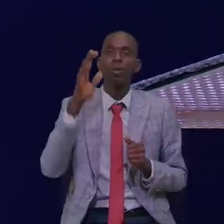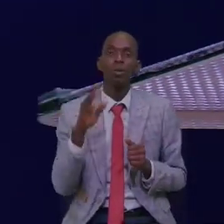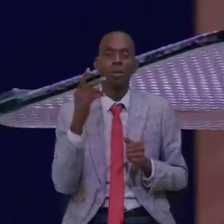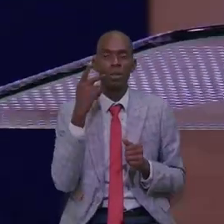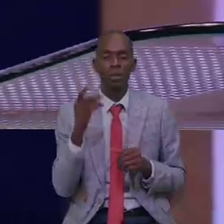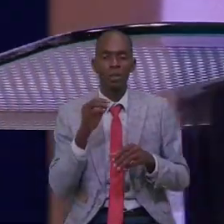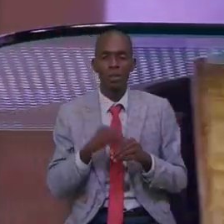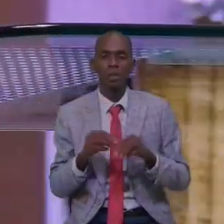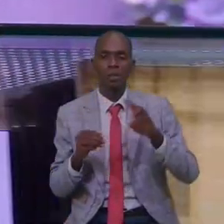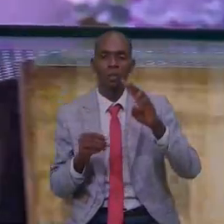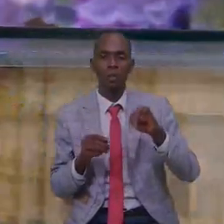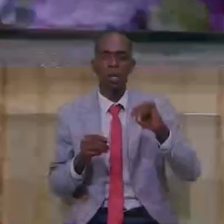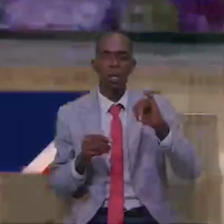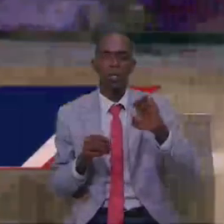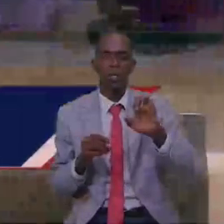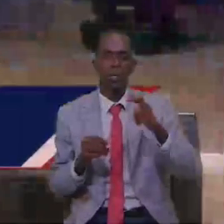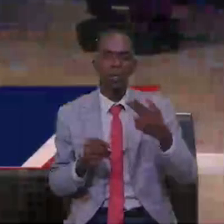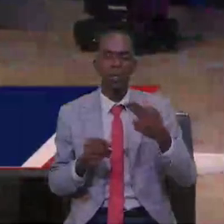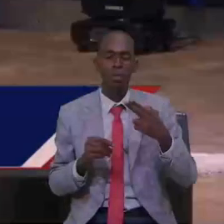7, verset 9.